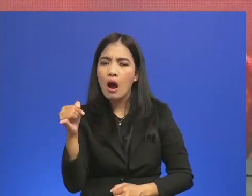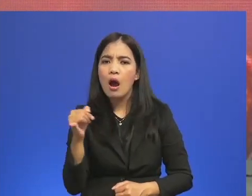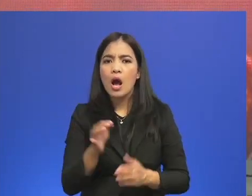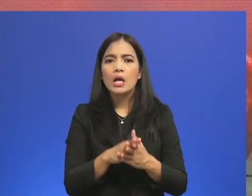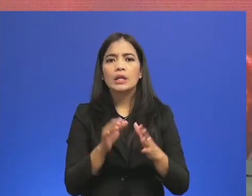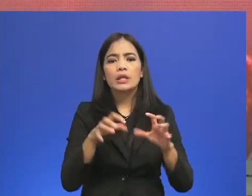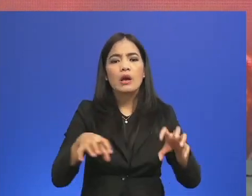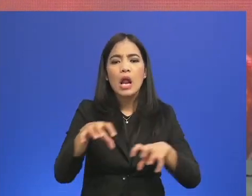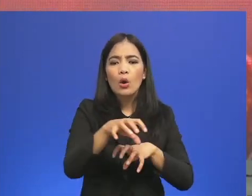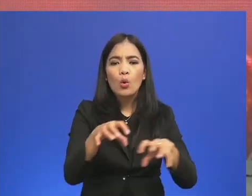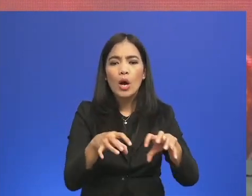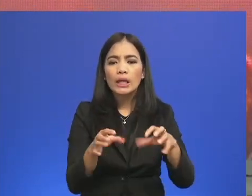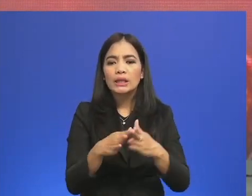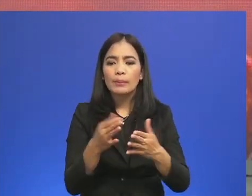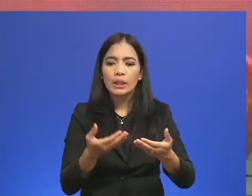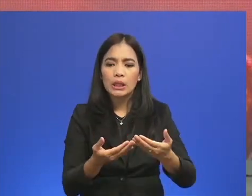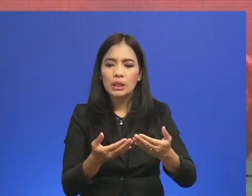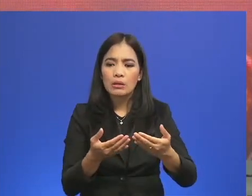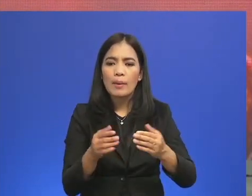diperlakukan tidak adil,